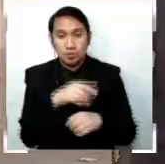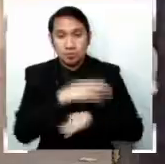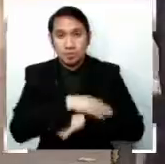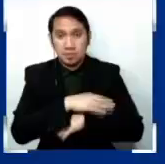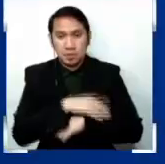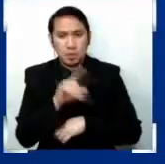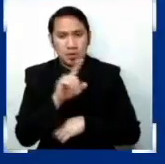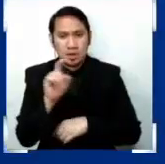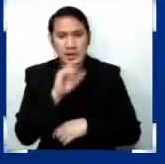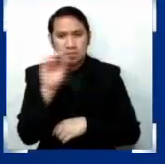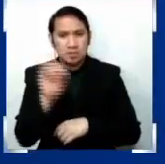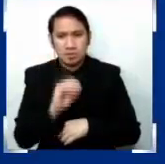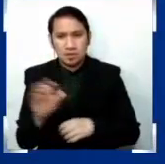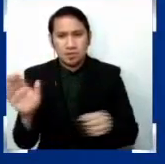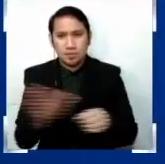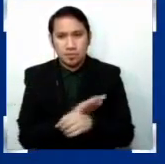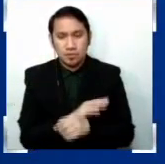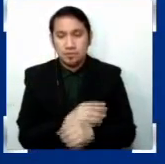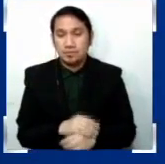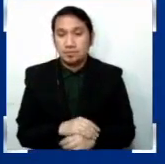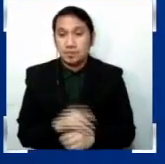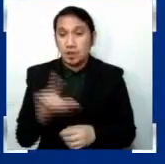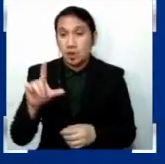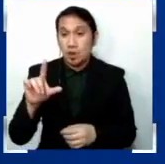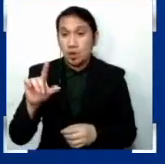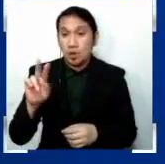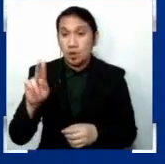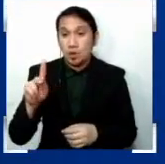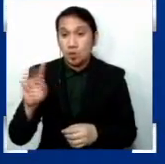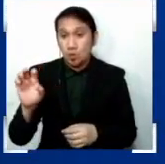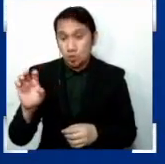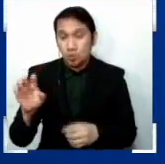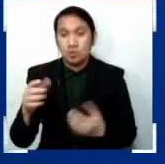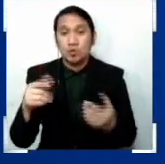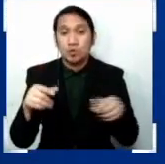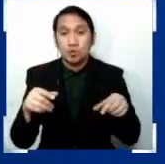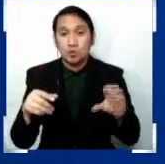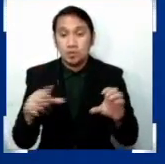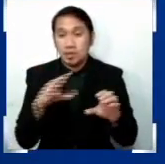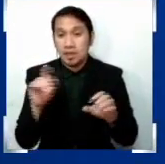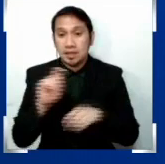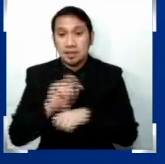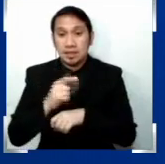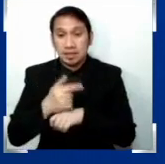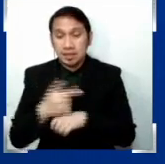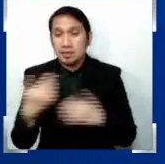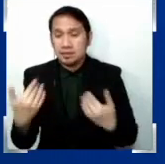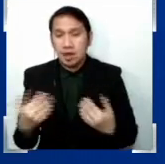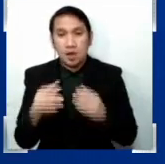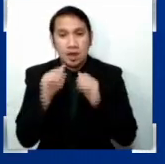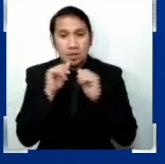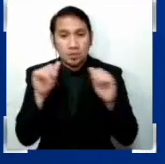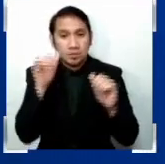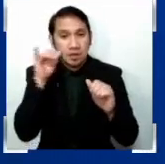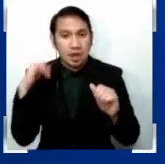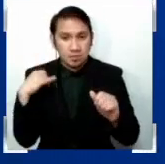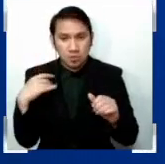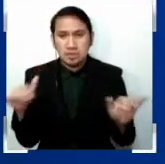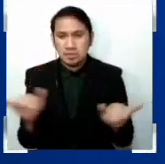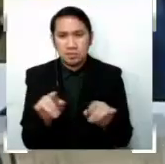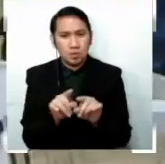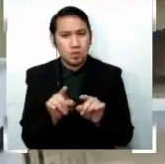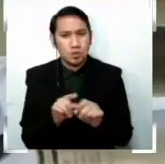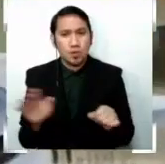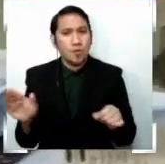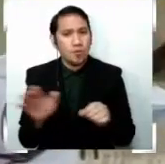kanilang ICU. Ang St. Luke's Medical Center sa Taguigat, Quezon City, nag-anunsyo kahapon na puno na ang kanilang COVID wards at